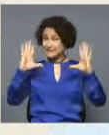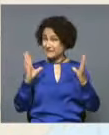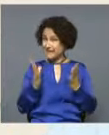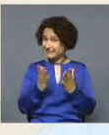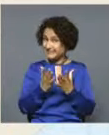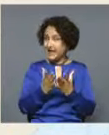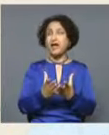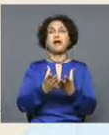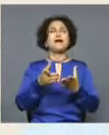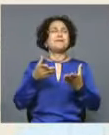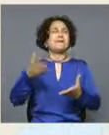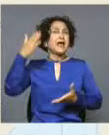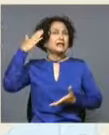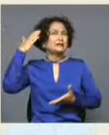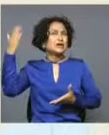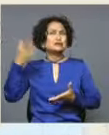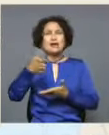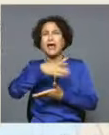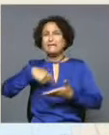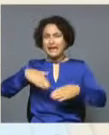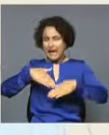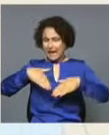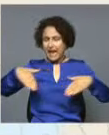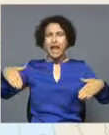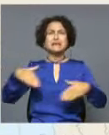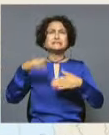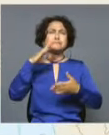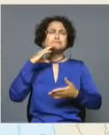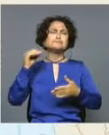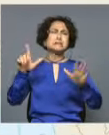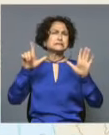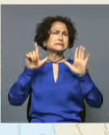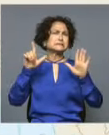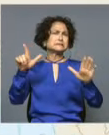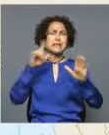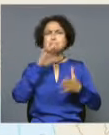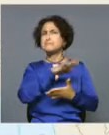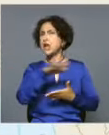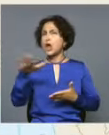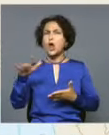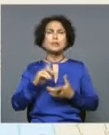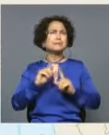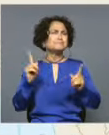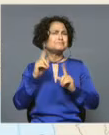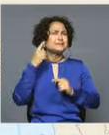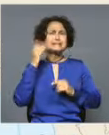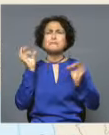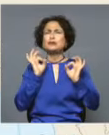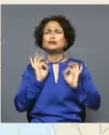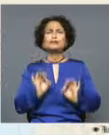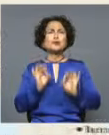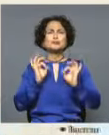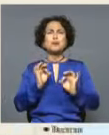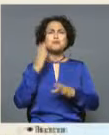граници българоговорещите българите, разбира се, са около 7 милиона. Още не знаем какви са данните от